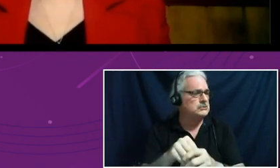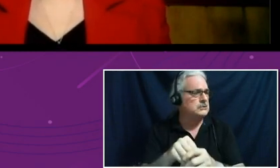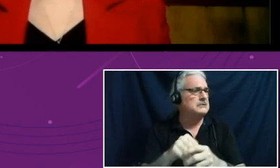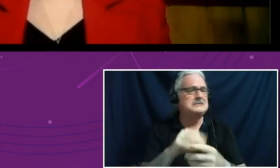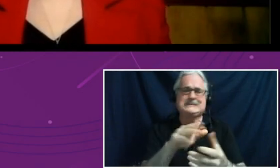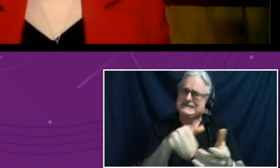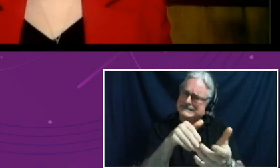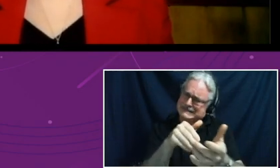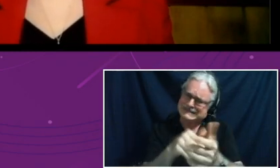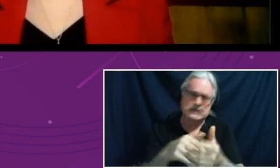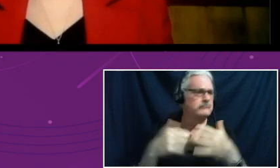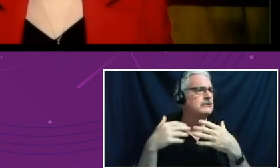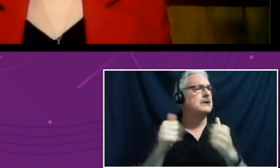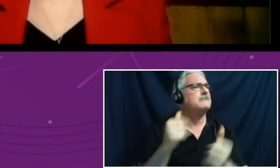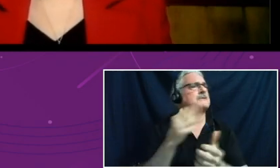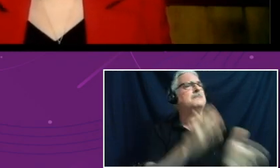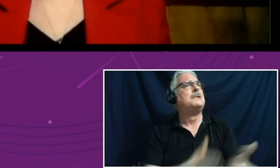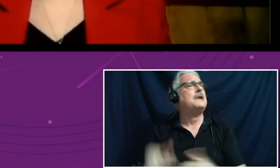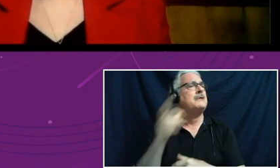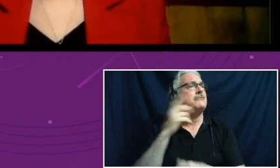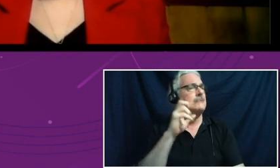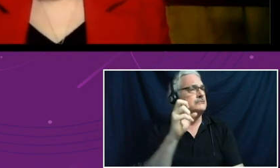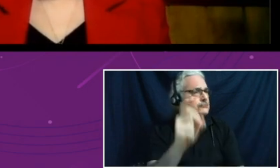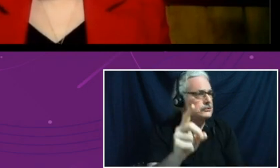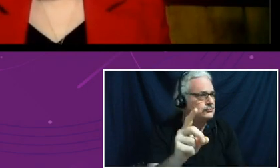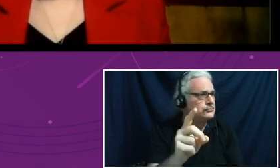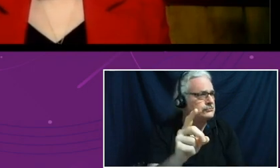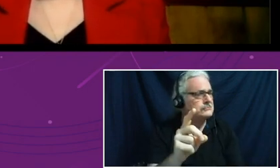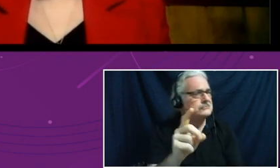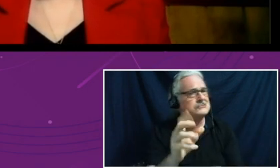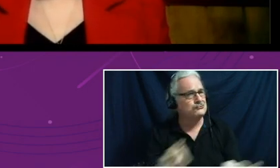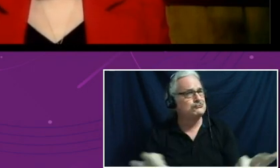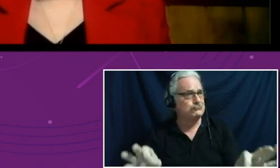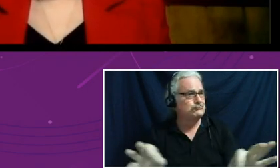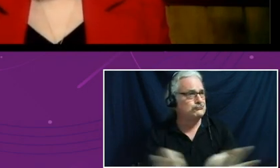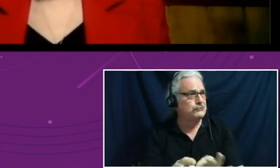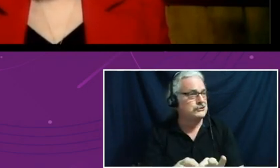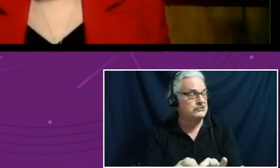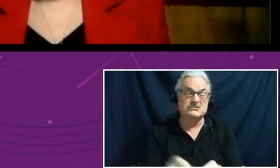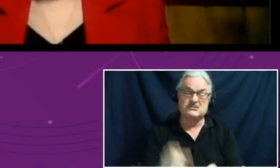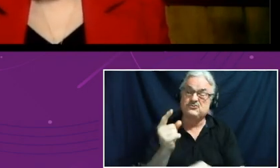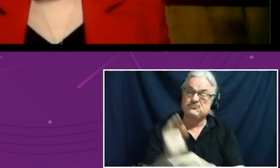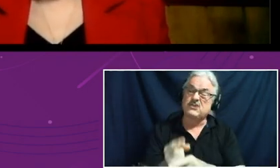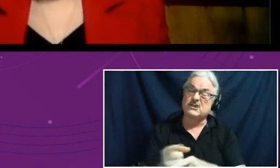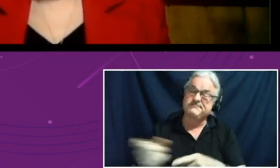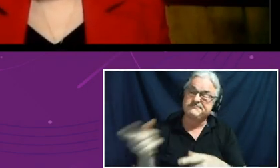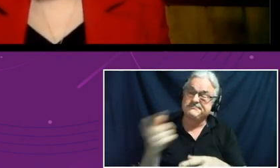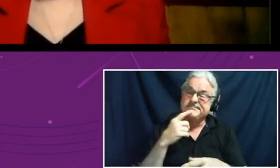cœur même des plans de relèvement dans l'éducation. Et l'inclusion devient encore plus essentielle.